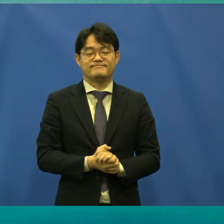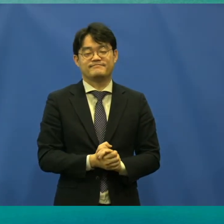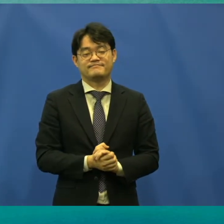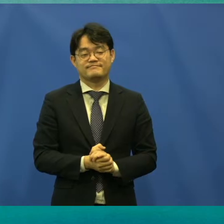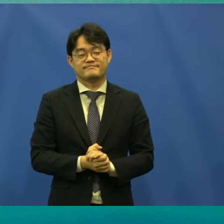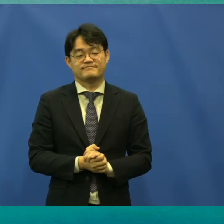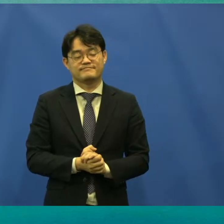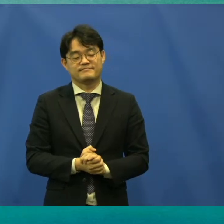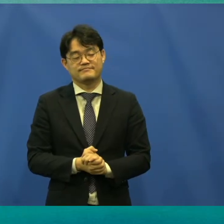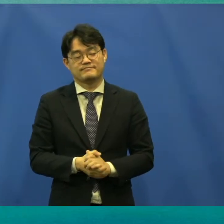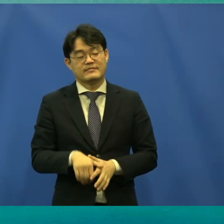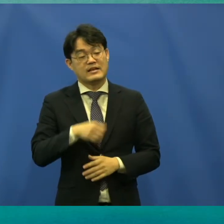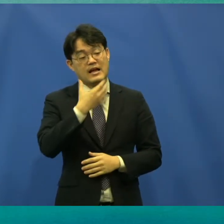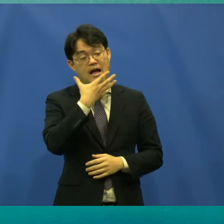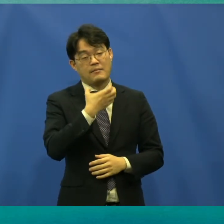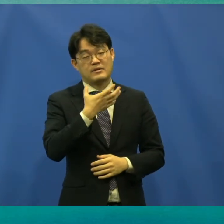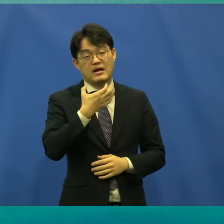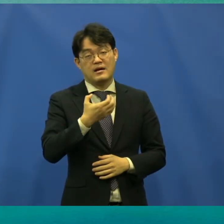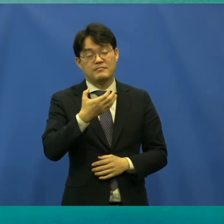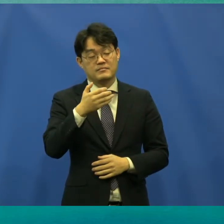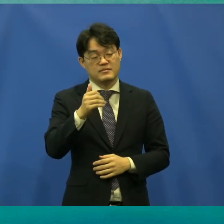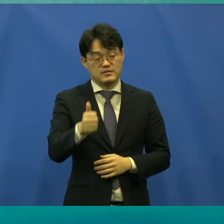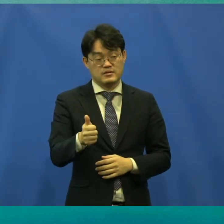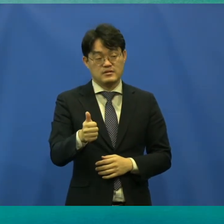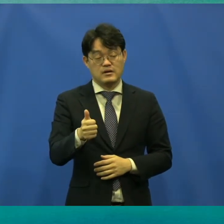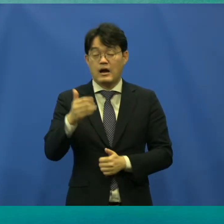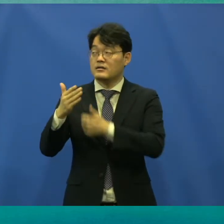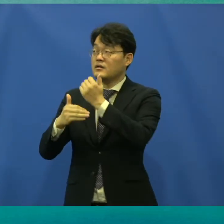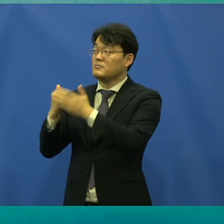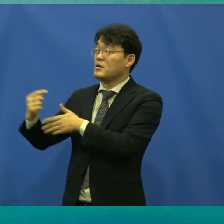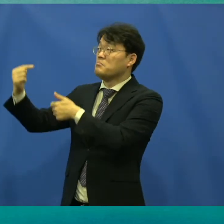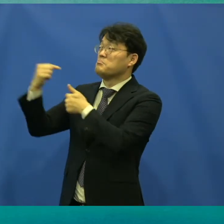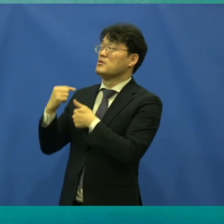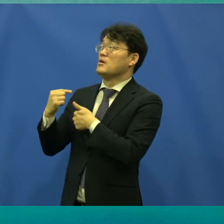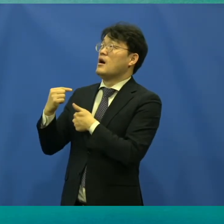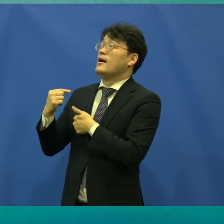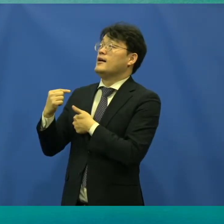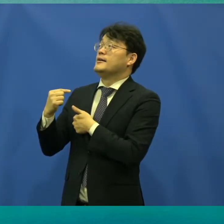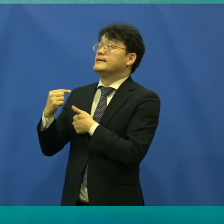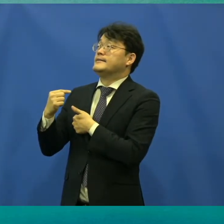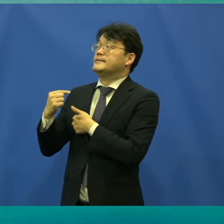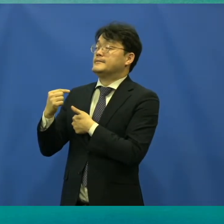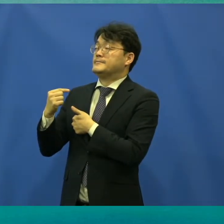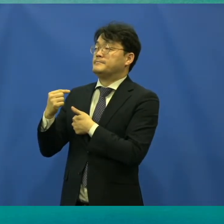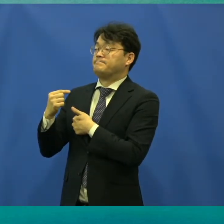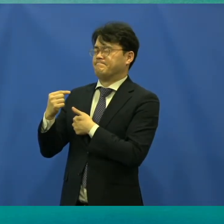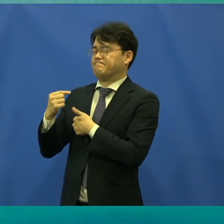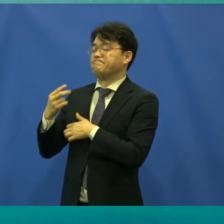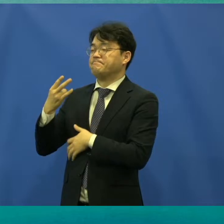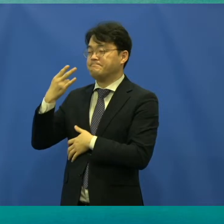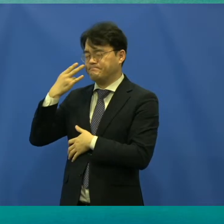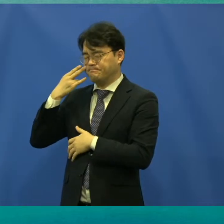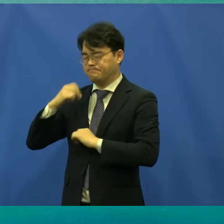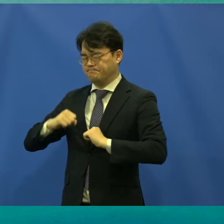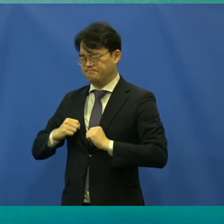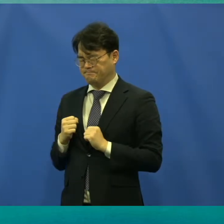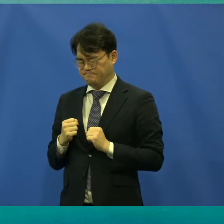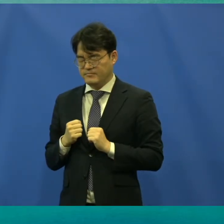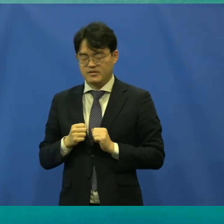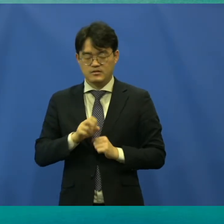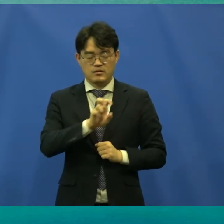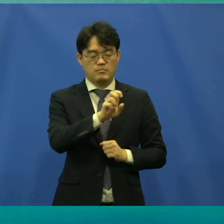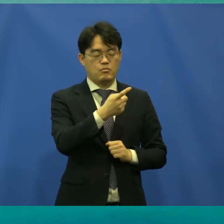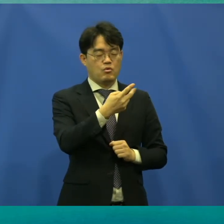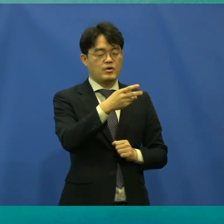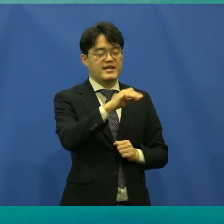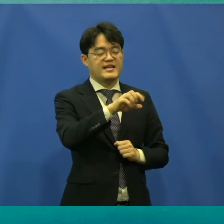아브라함이 어떤 일을 했죠? 아들 이삭을 바치라는 하나님의 명령에 순종하고 모리아에 그 아들을 이제